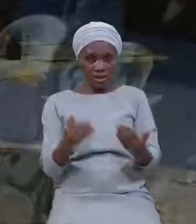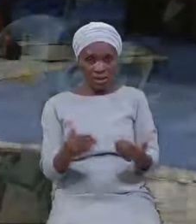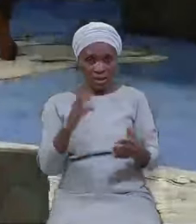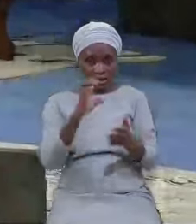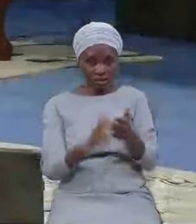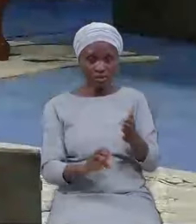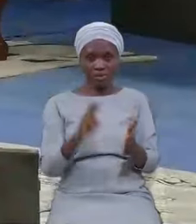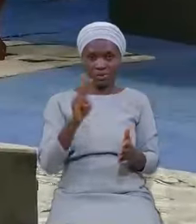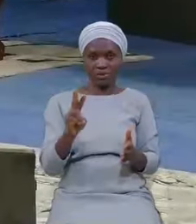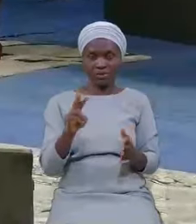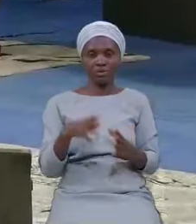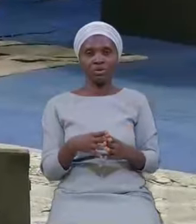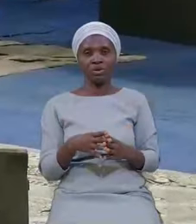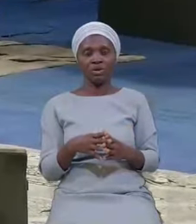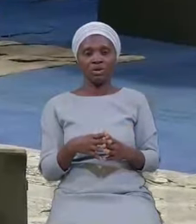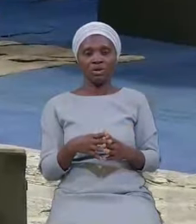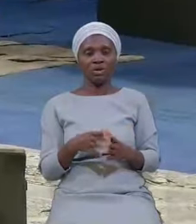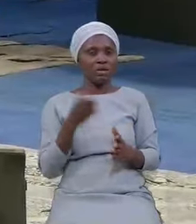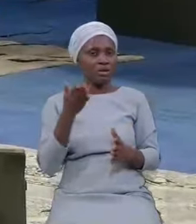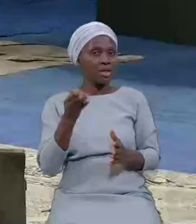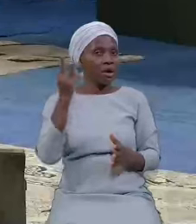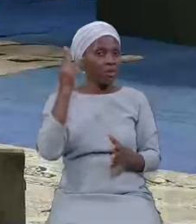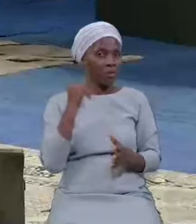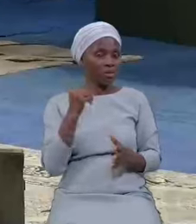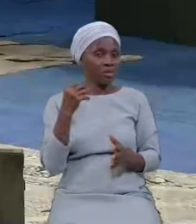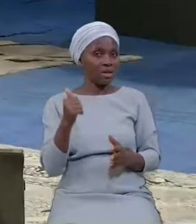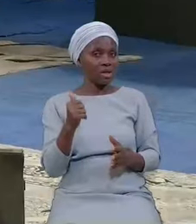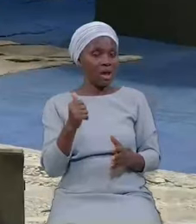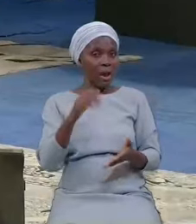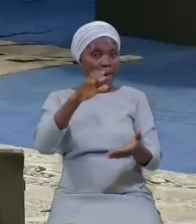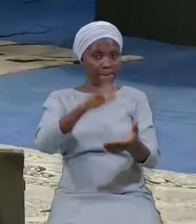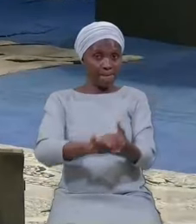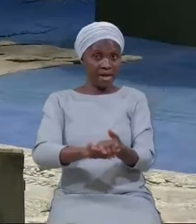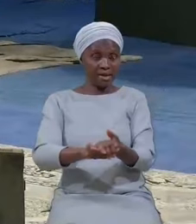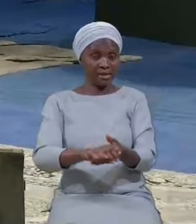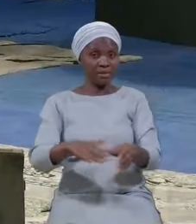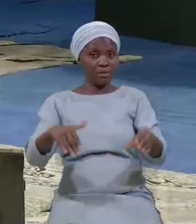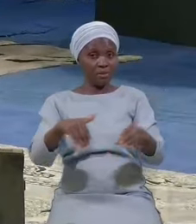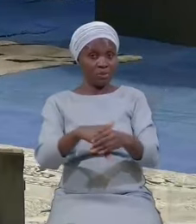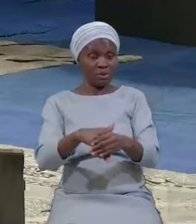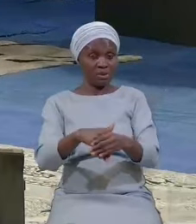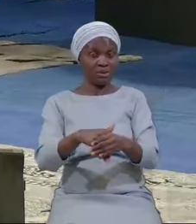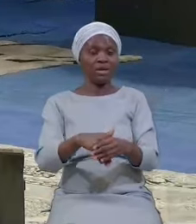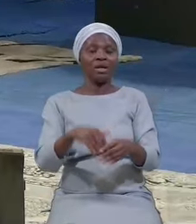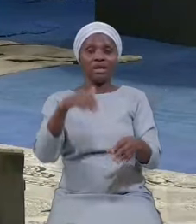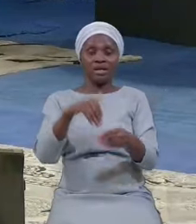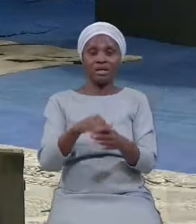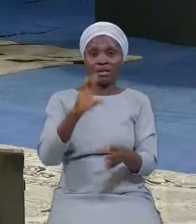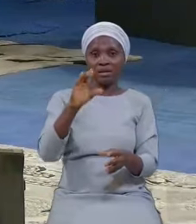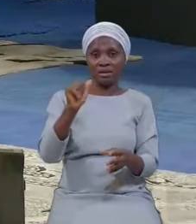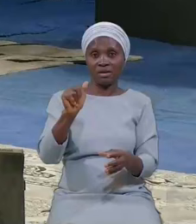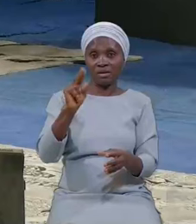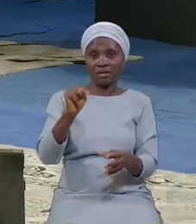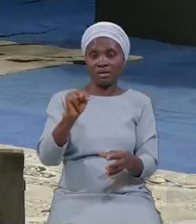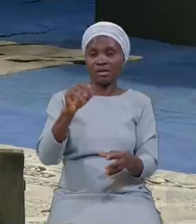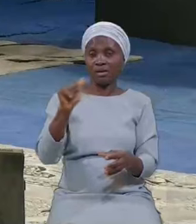un mariage, des noces, et ils avaient besoin du vin. C'est un pas de vin, de palme, ils avaient besoin du vin,